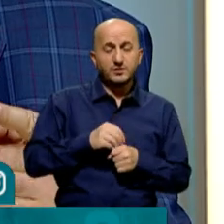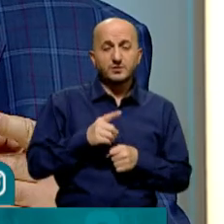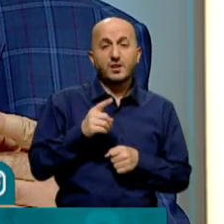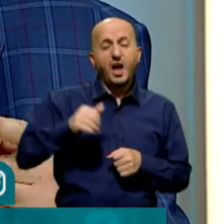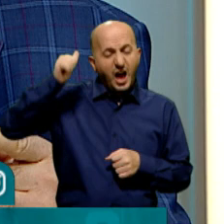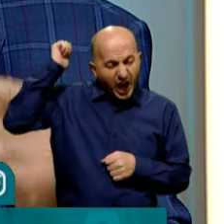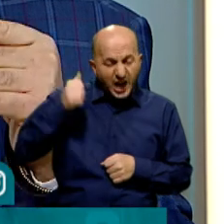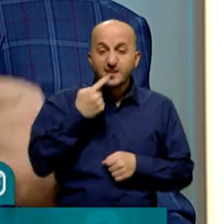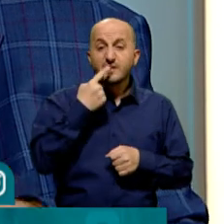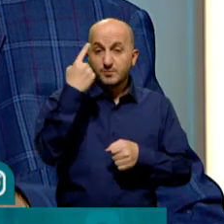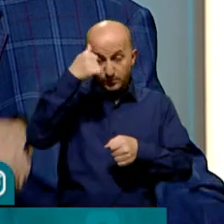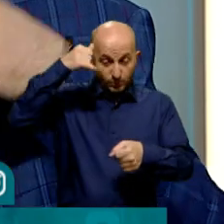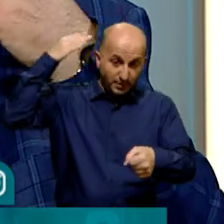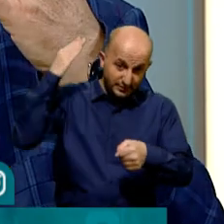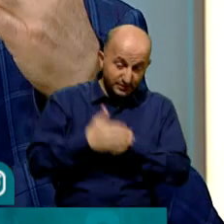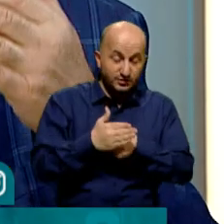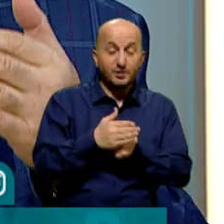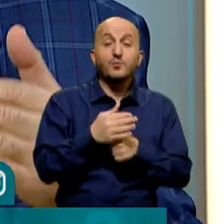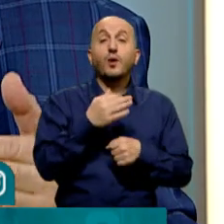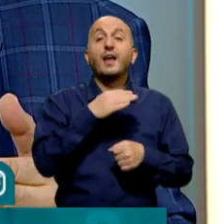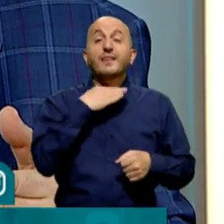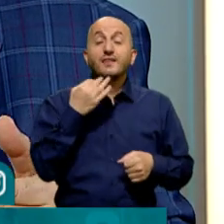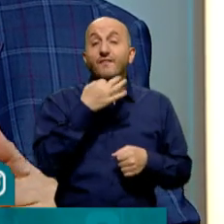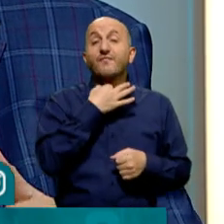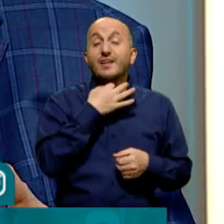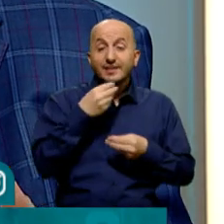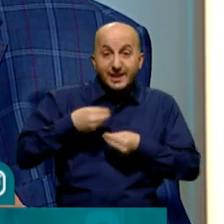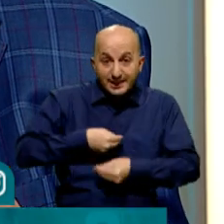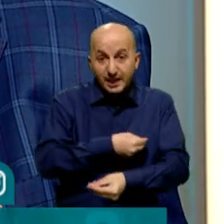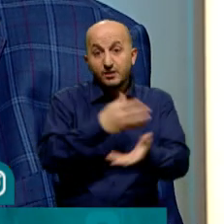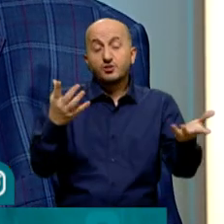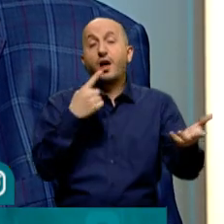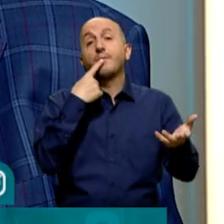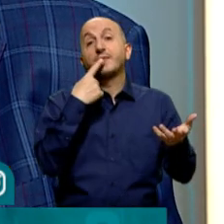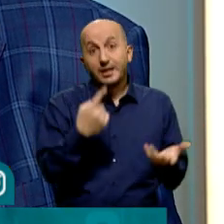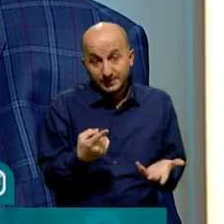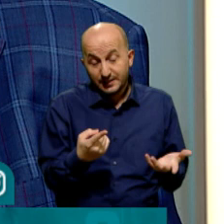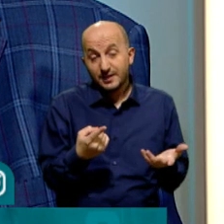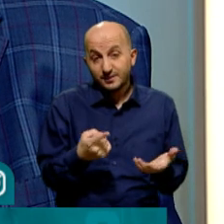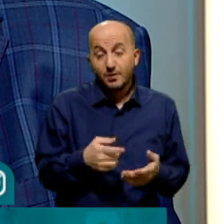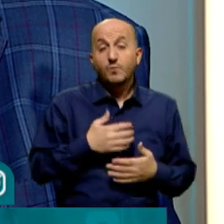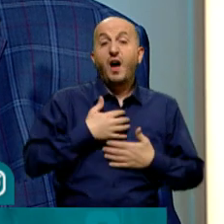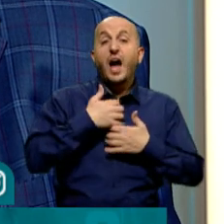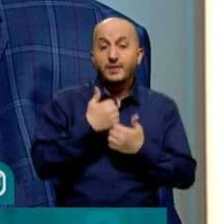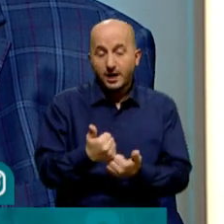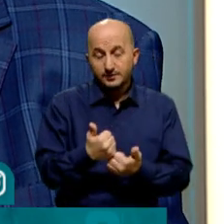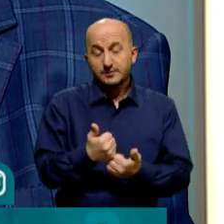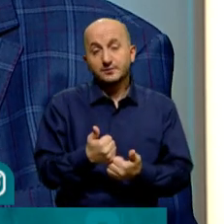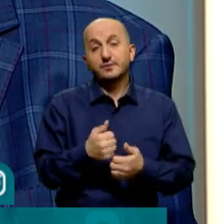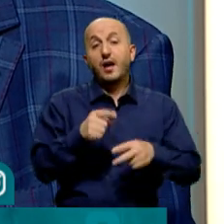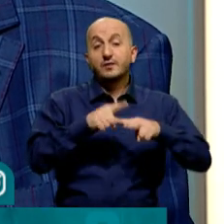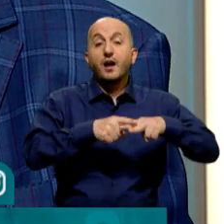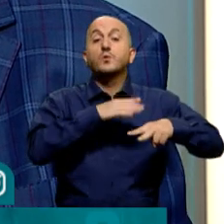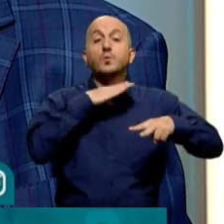kurban keseceğim ve bunun etini de fakir fukaraya dağıtacağım demişler ise, bu bir adaktır. Adak kurbanı olduğu vakitte